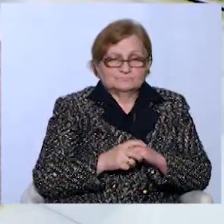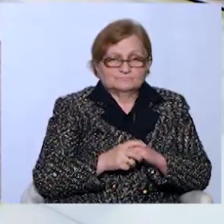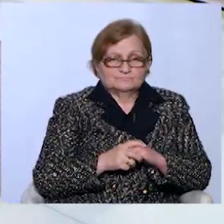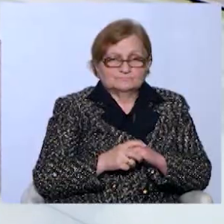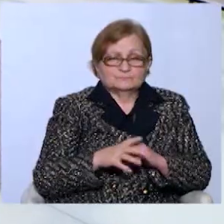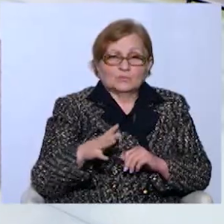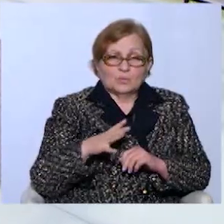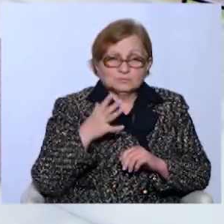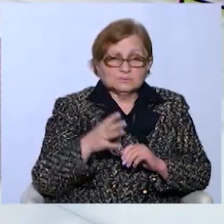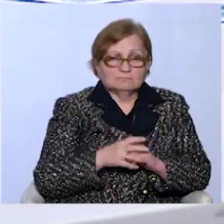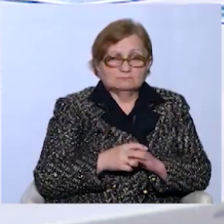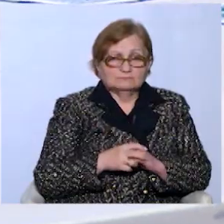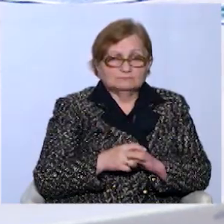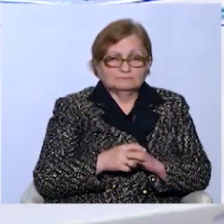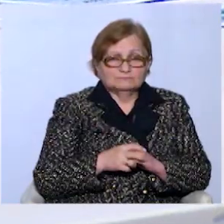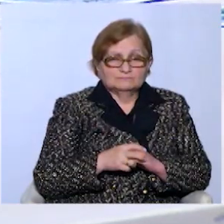გქონდა